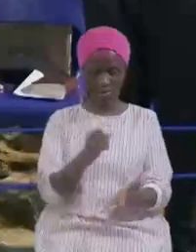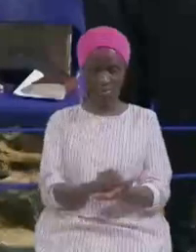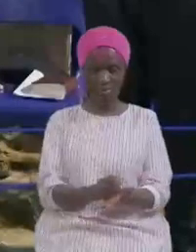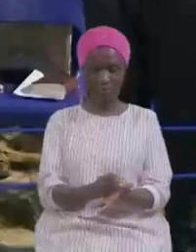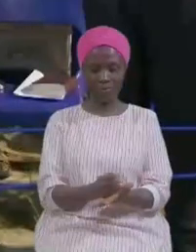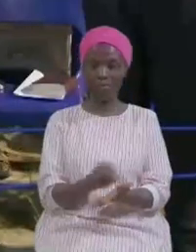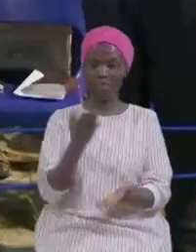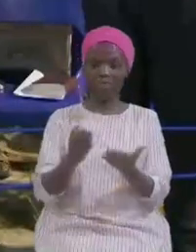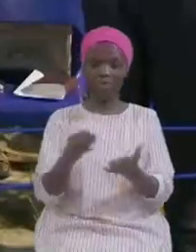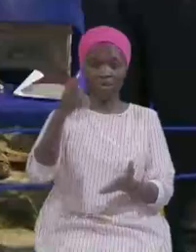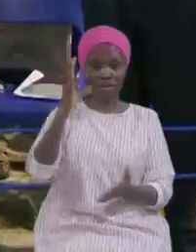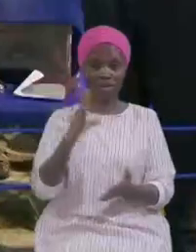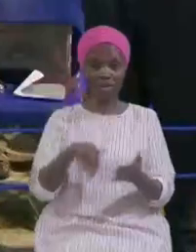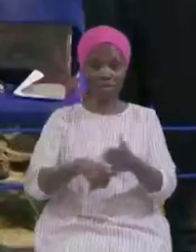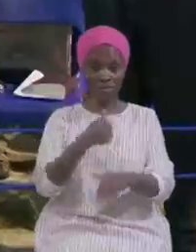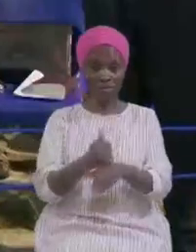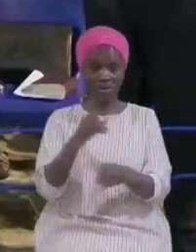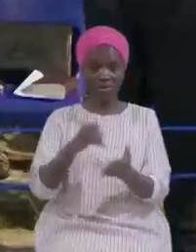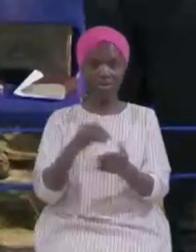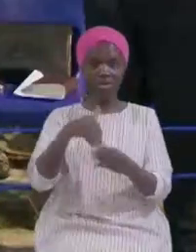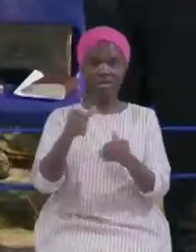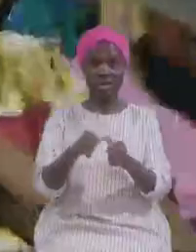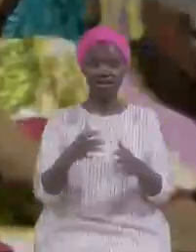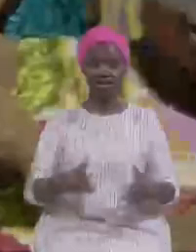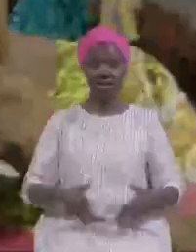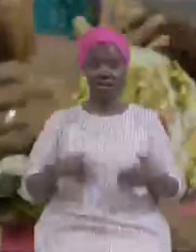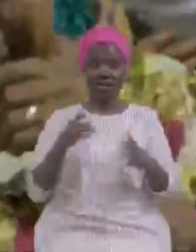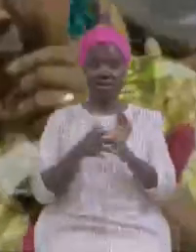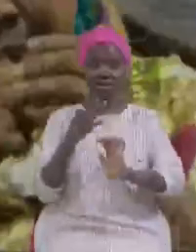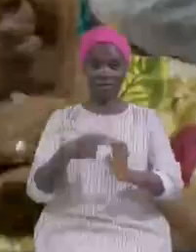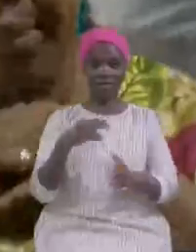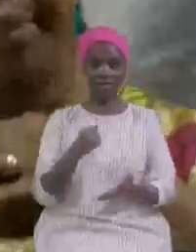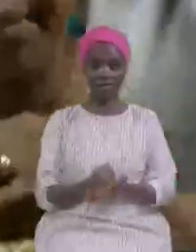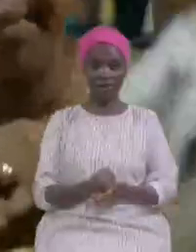Que Dieu le confirme dans chaque vie au nom de Jésus.